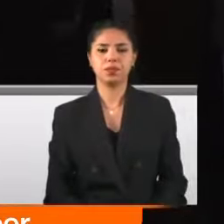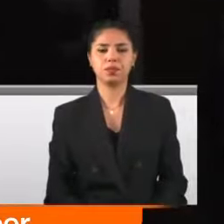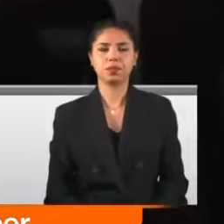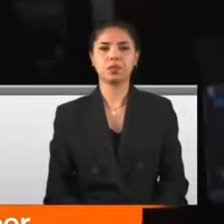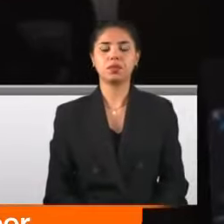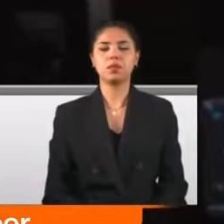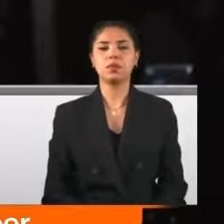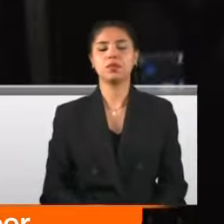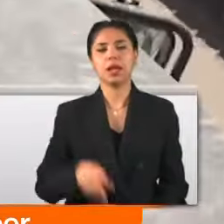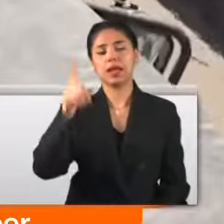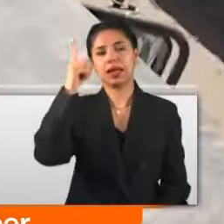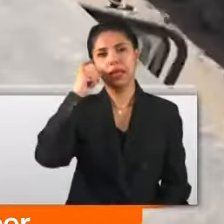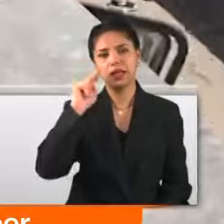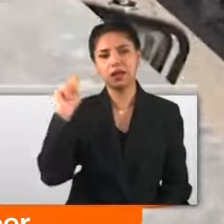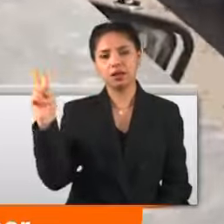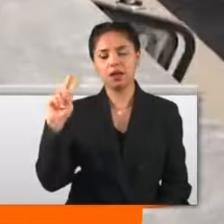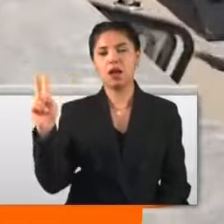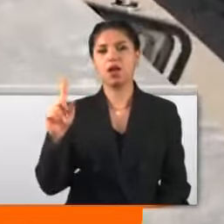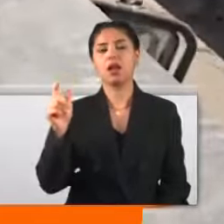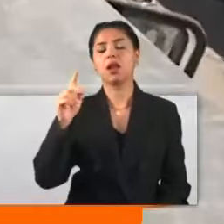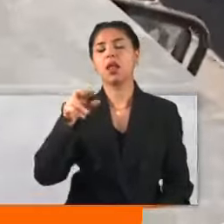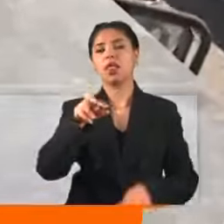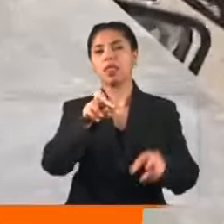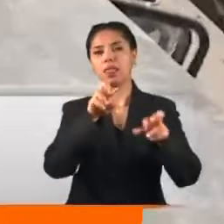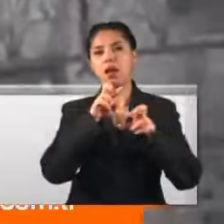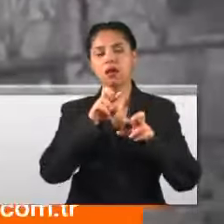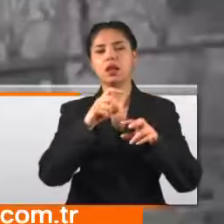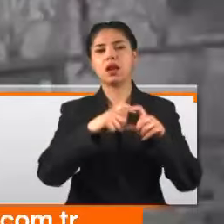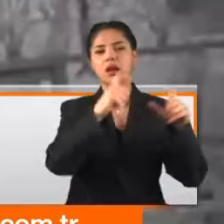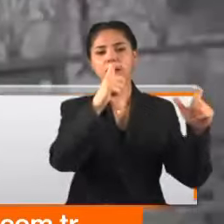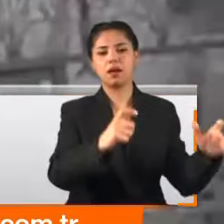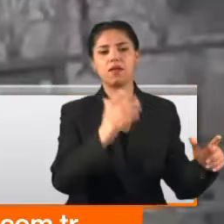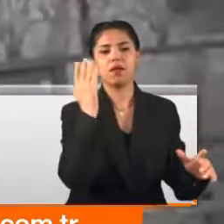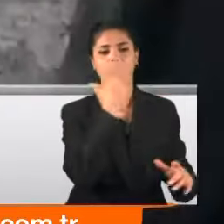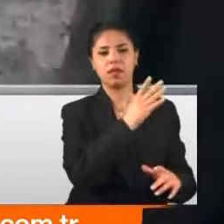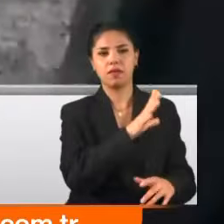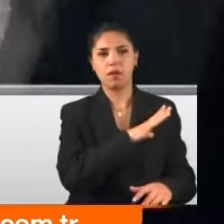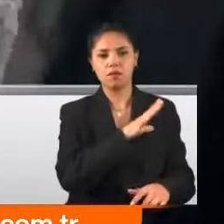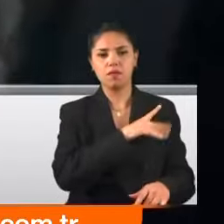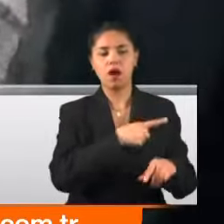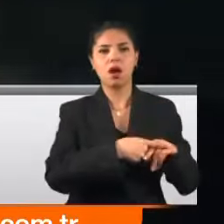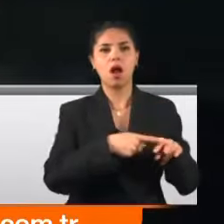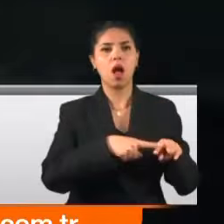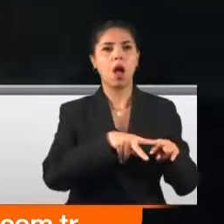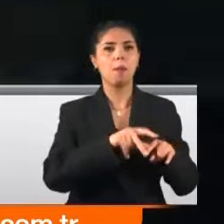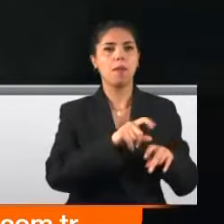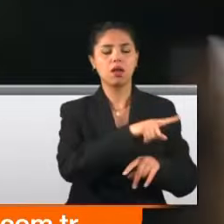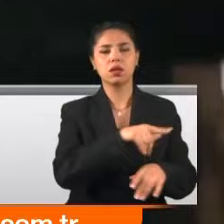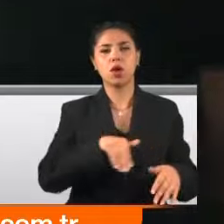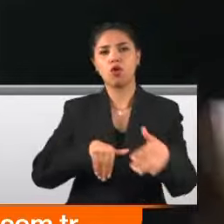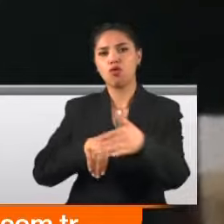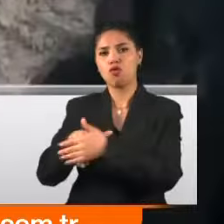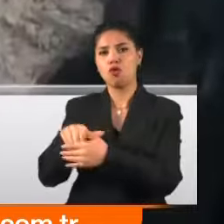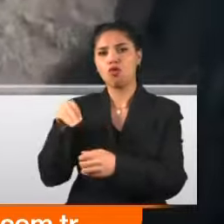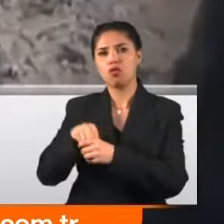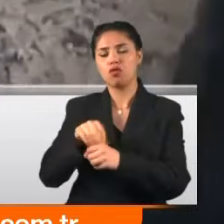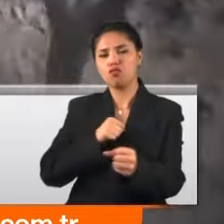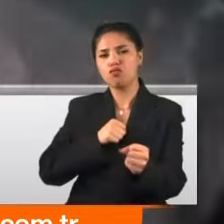İşgal ordusunun tankları Refah'ta ilerlemeyi sürdürüyor. Kassam Tugayları onları püskürtmek için tüm gücünü ortaya